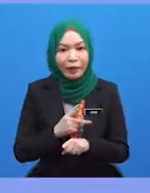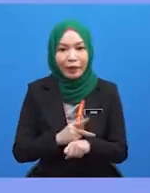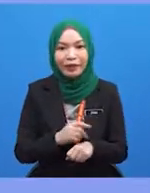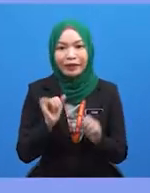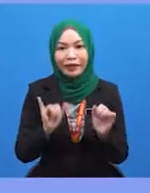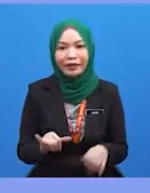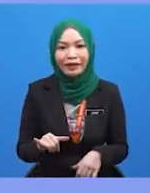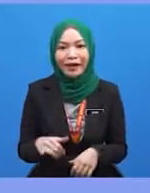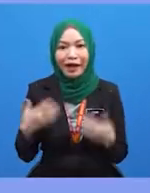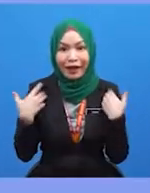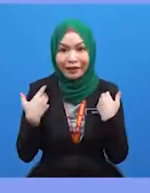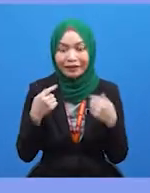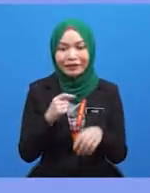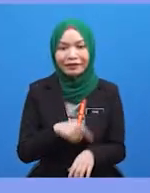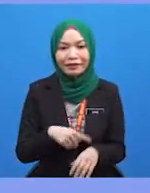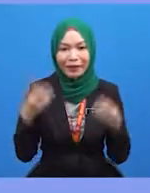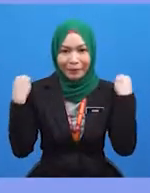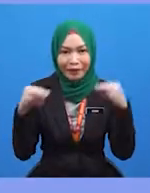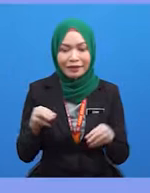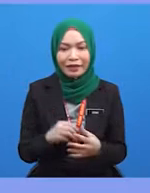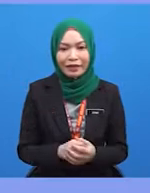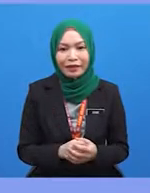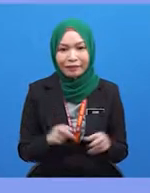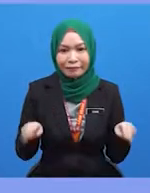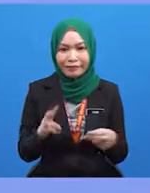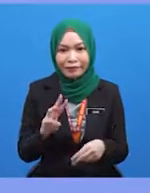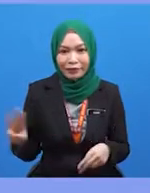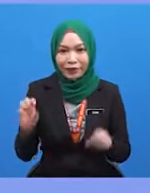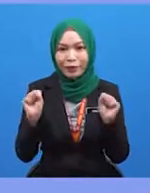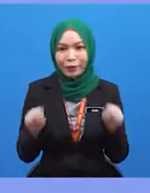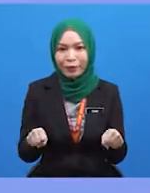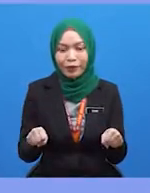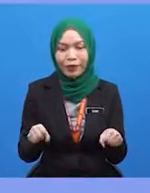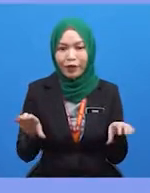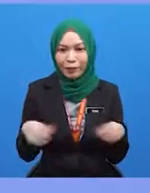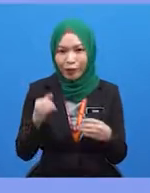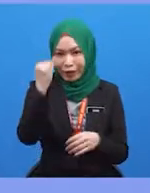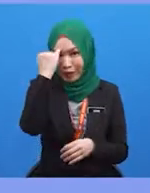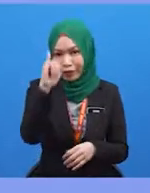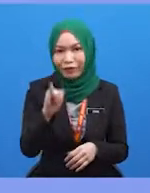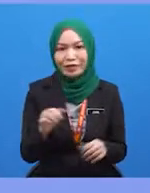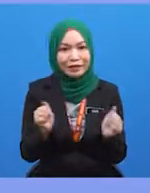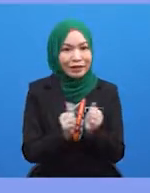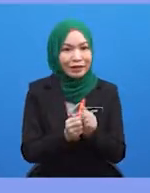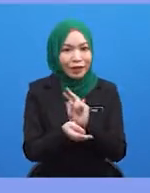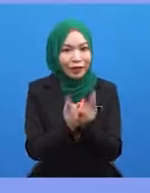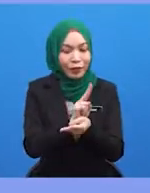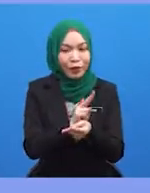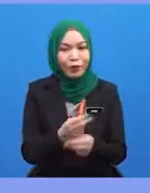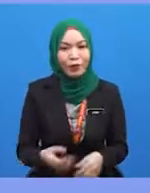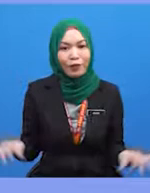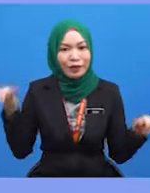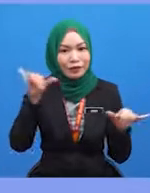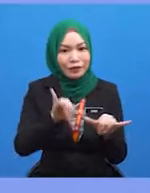pasaran. Usahawan boleh melakukan inovasi dengan mengubah suai produk yang sedia